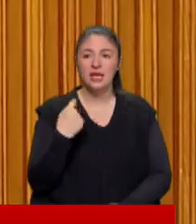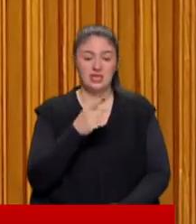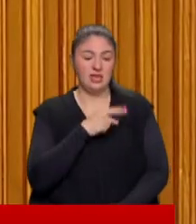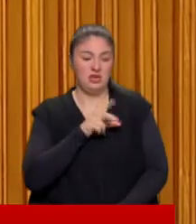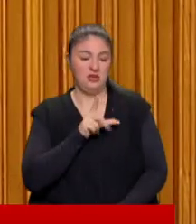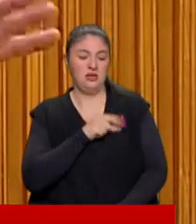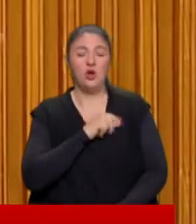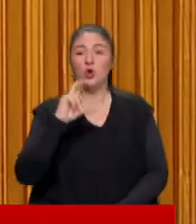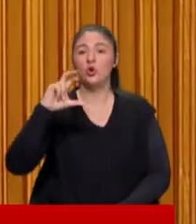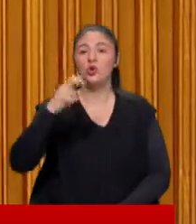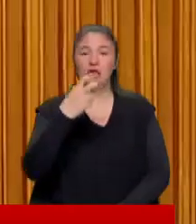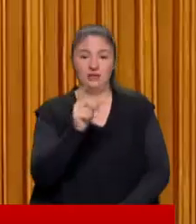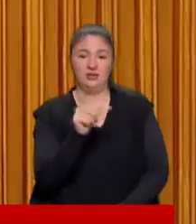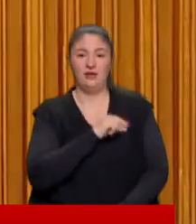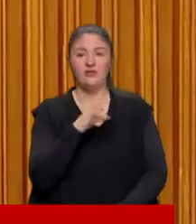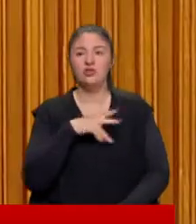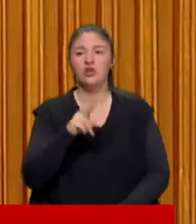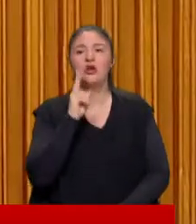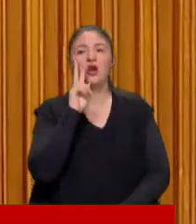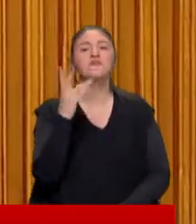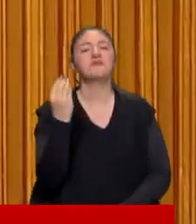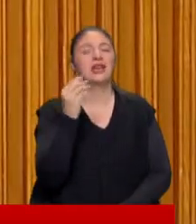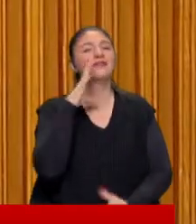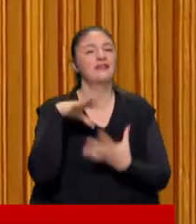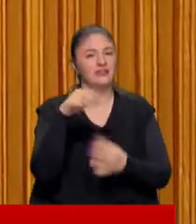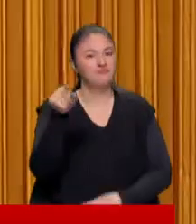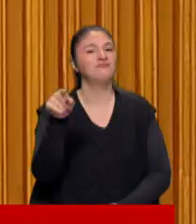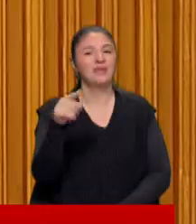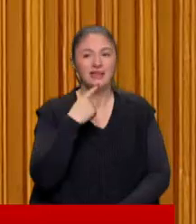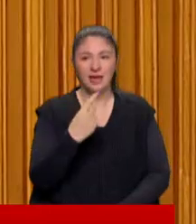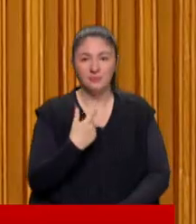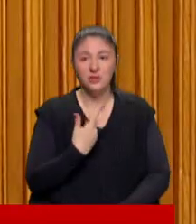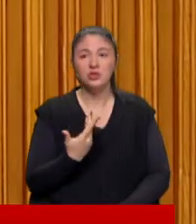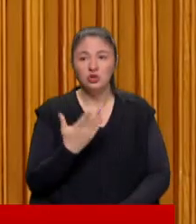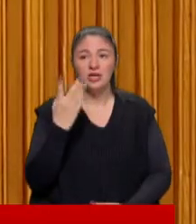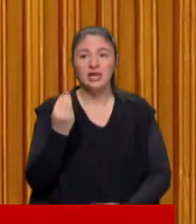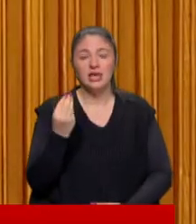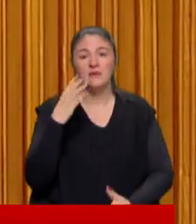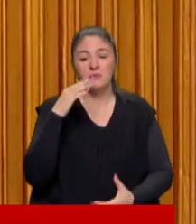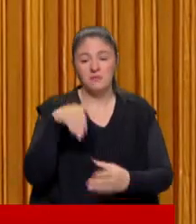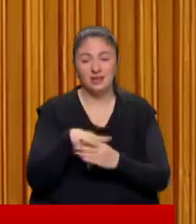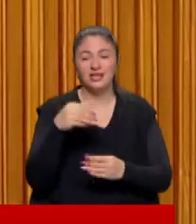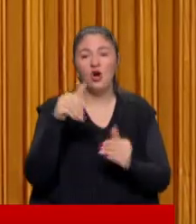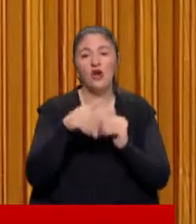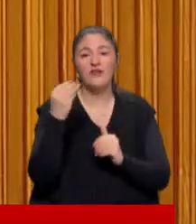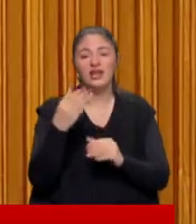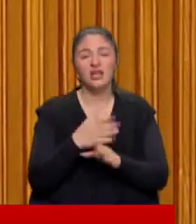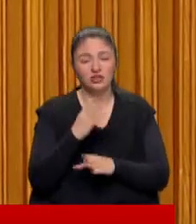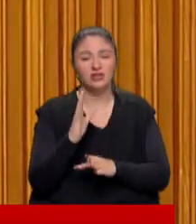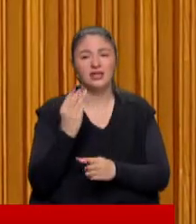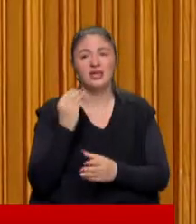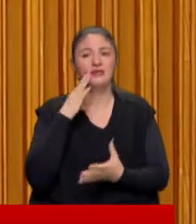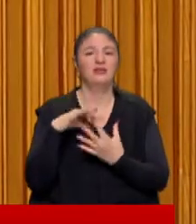yakasında güneş gördüm mü, yolda görsem iyi bir insanla karşılaştık derim. Çünkü İyi Parti'nin seçmenleri gerçekten